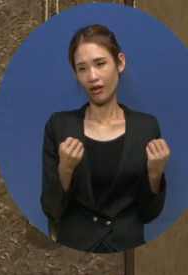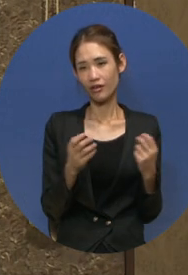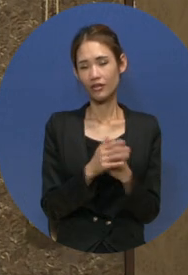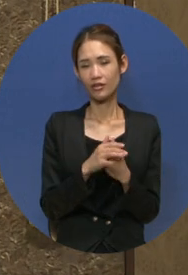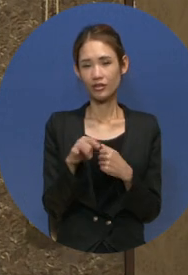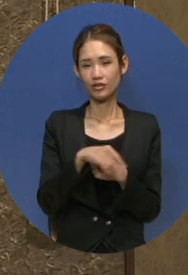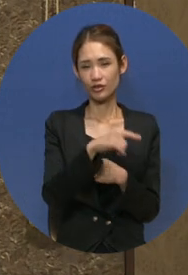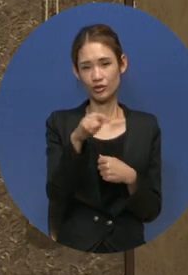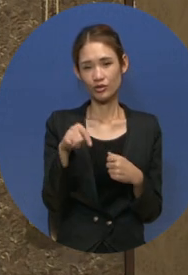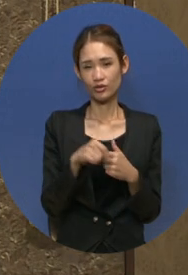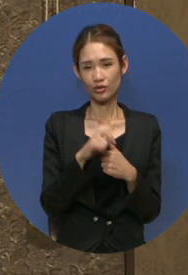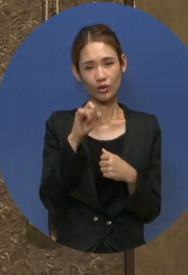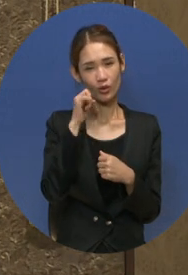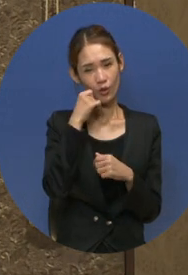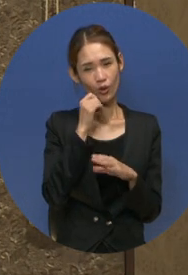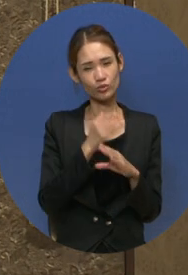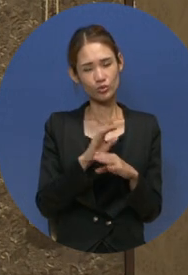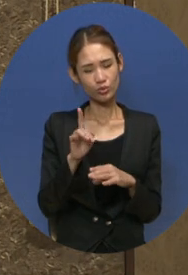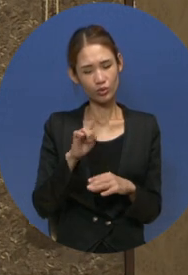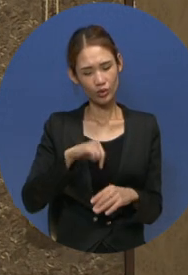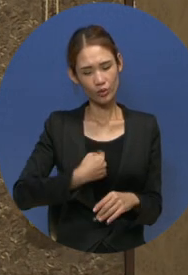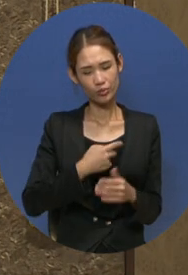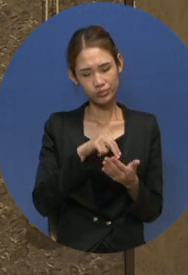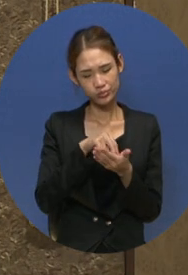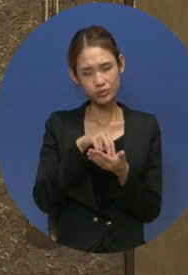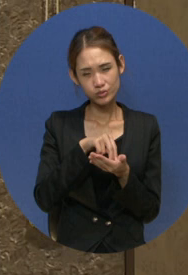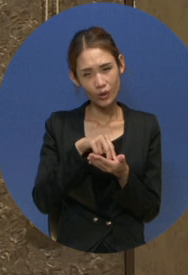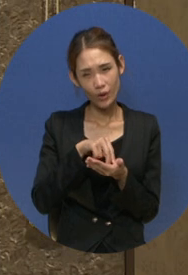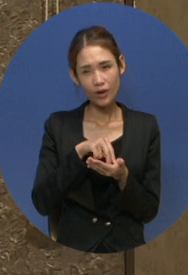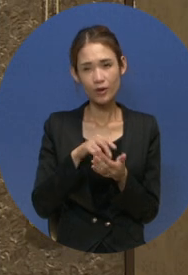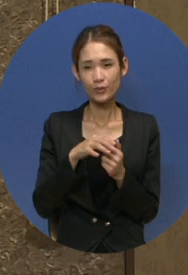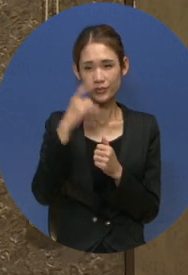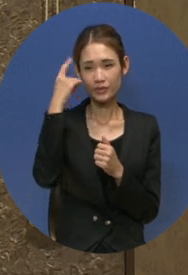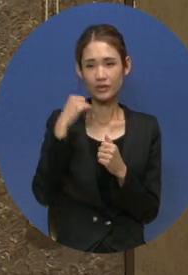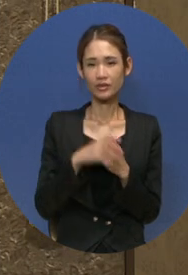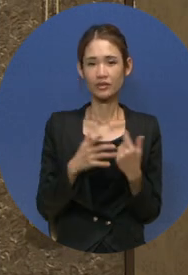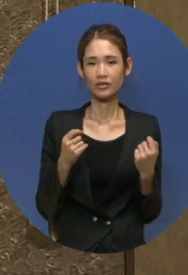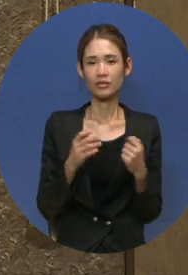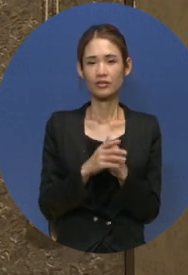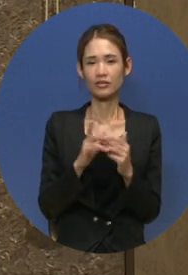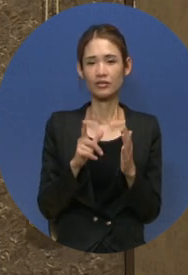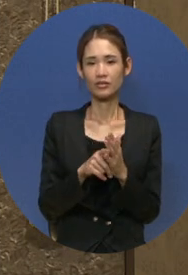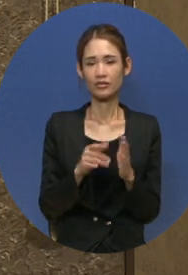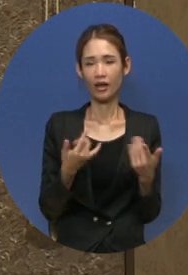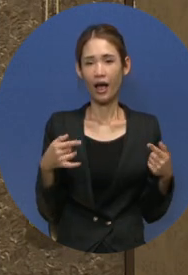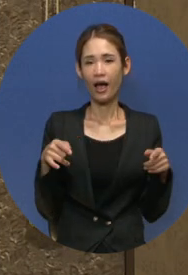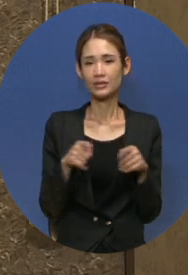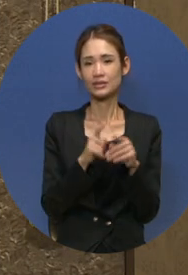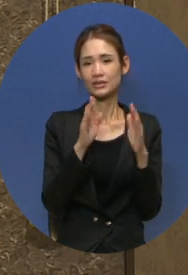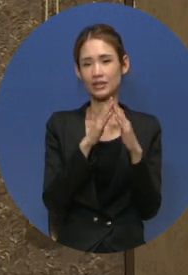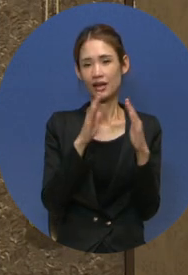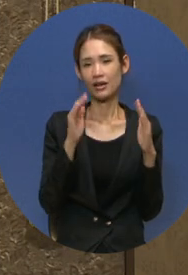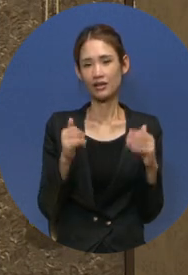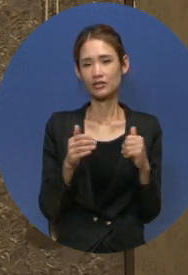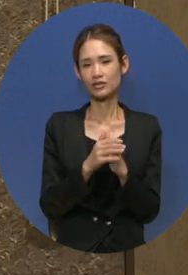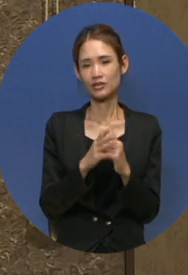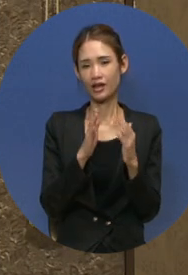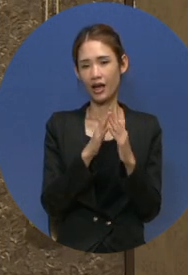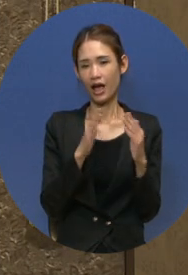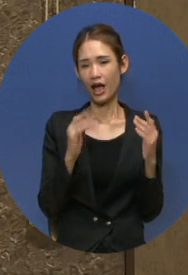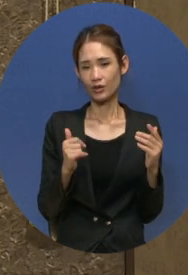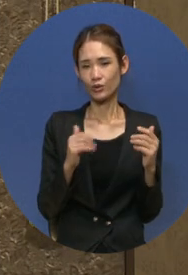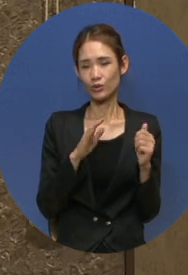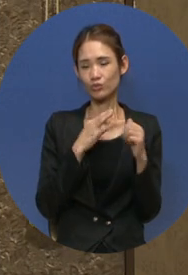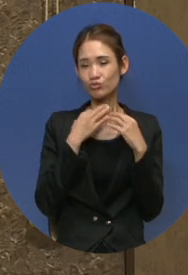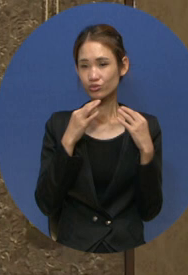근데 이분들의 이제 어려움 중에 하나가 외로움이에요. 근데 이런 때는 이분들이 가족이 되는 거예요. 그래서 정말 그러니까요. 가족으로